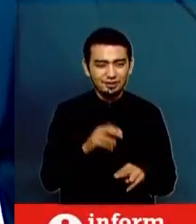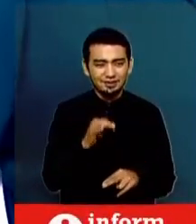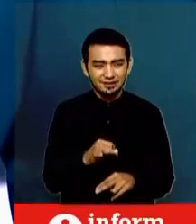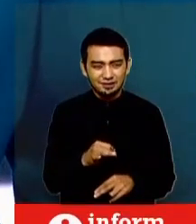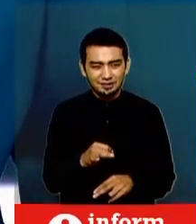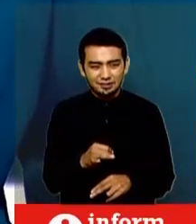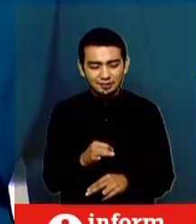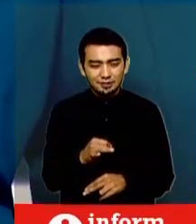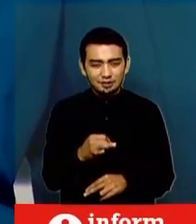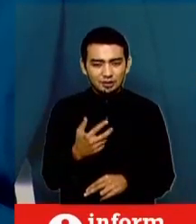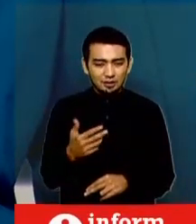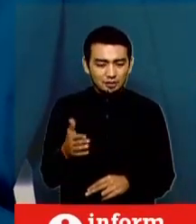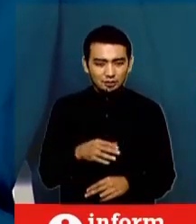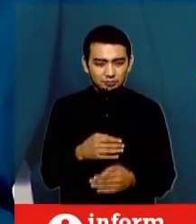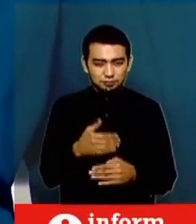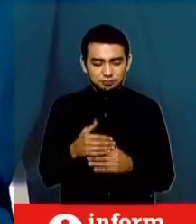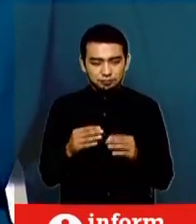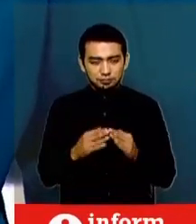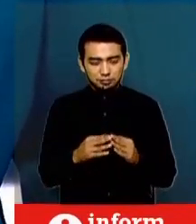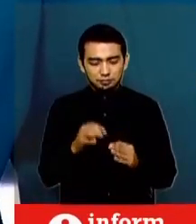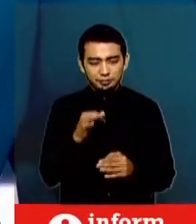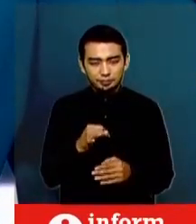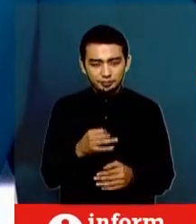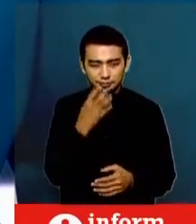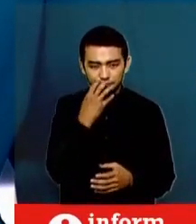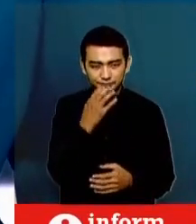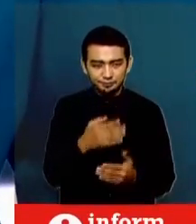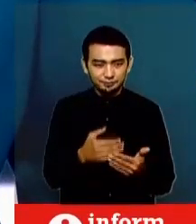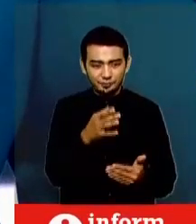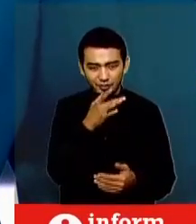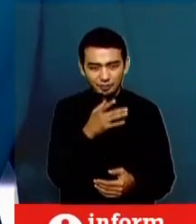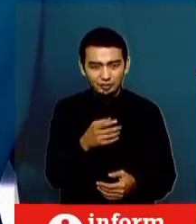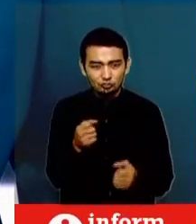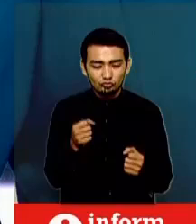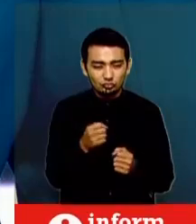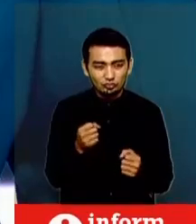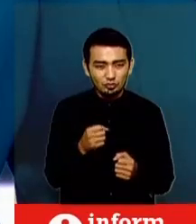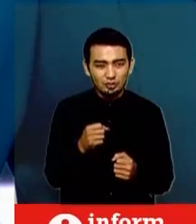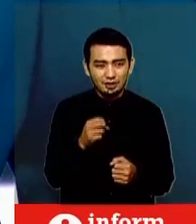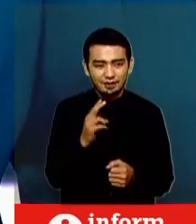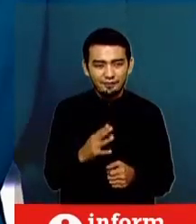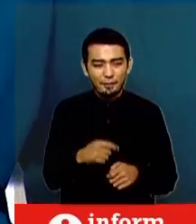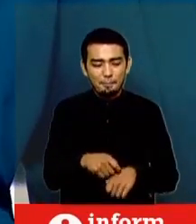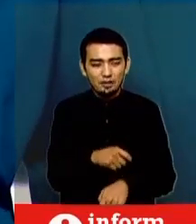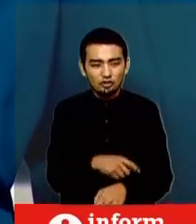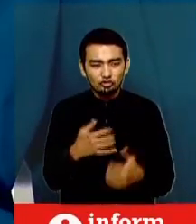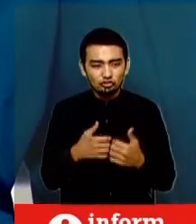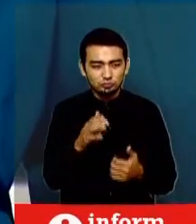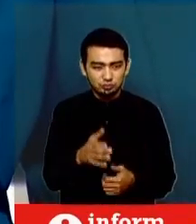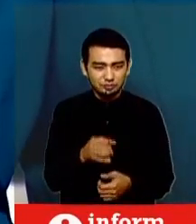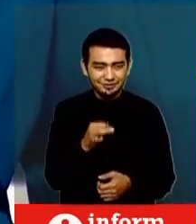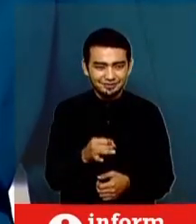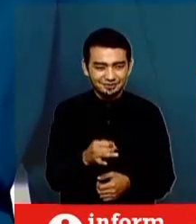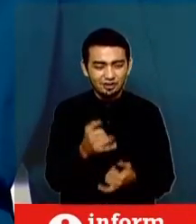организация уведомила о том, что платить за тепло в предстоящий отопительный сезон им придется с учетом квадратных метров, а не как прежде,